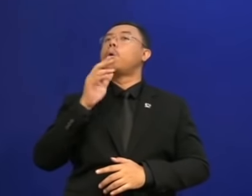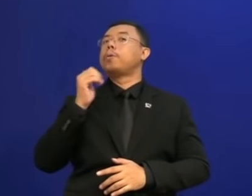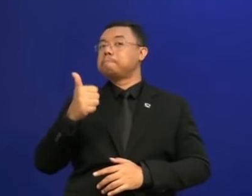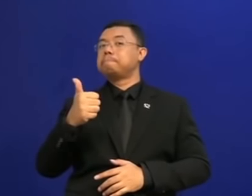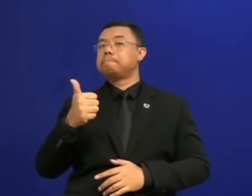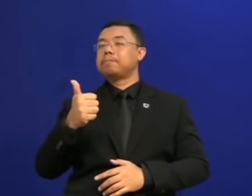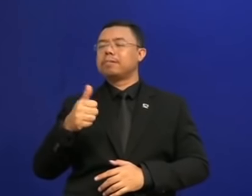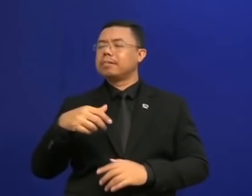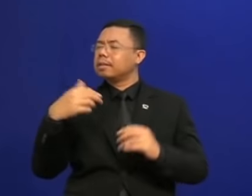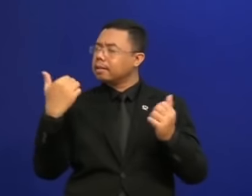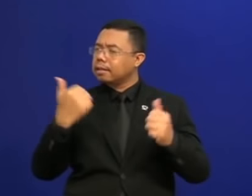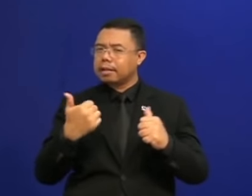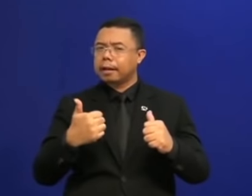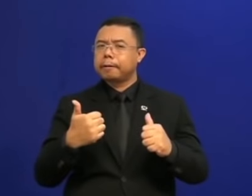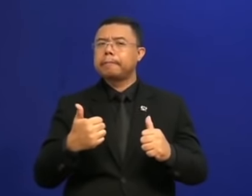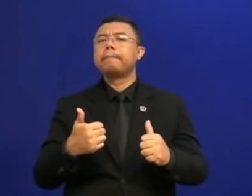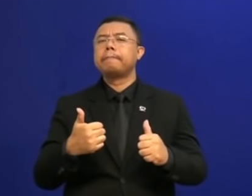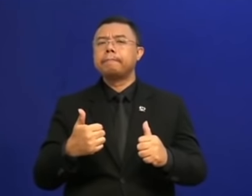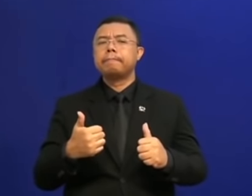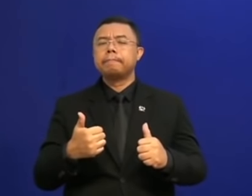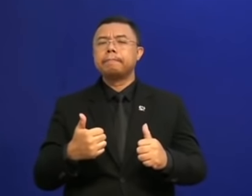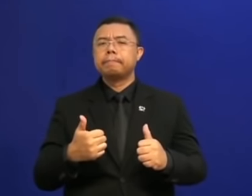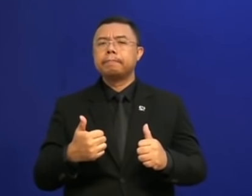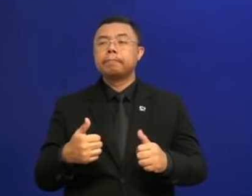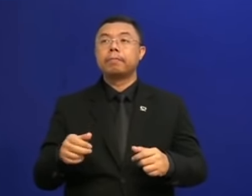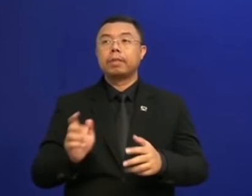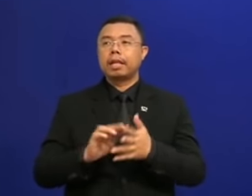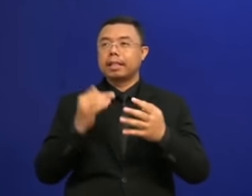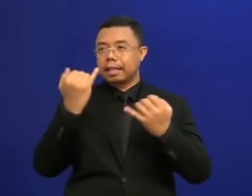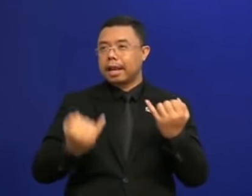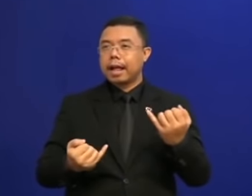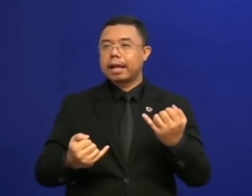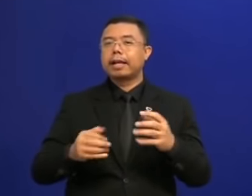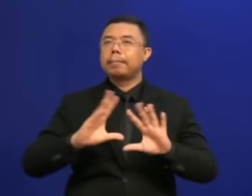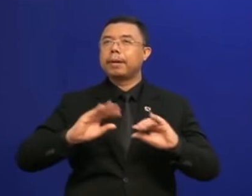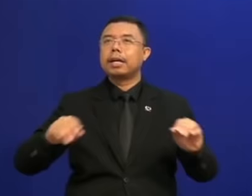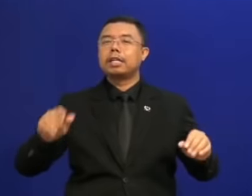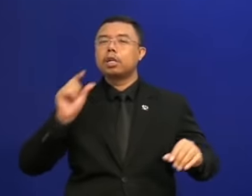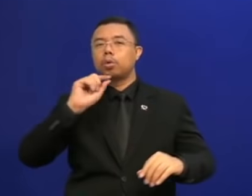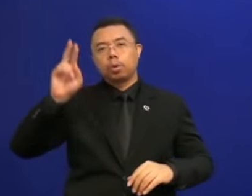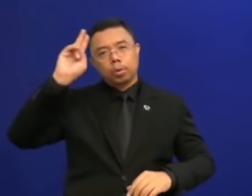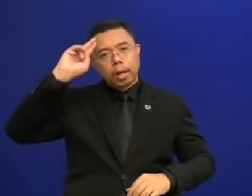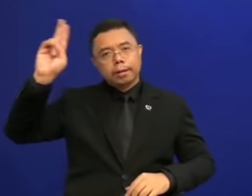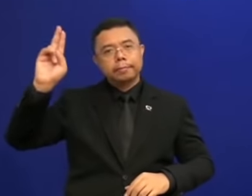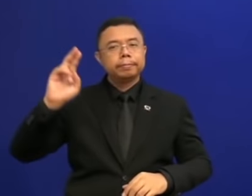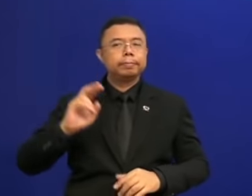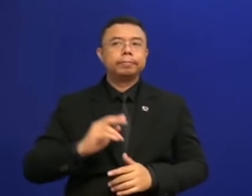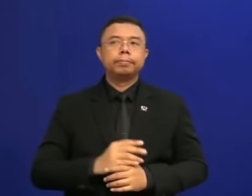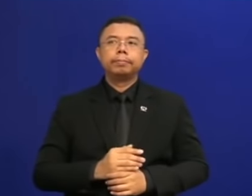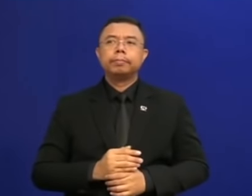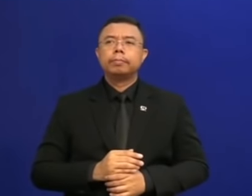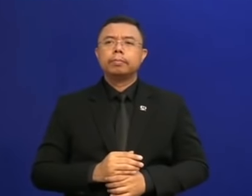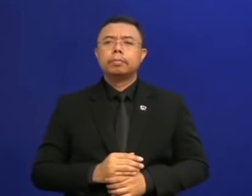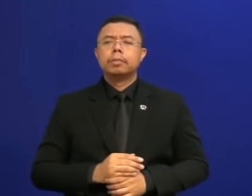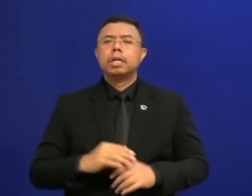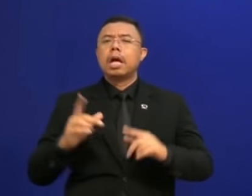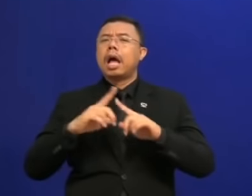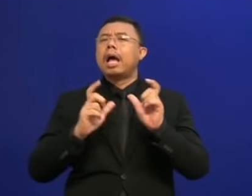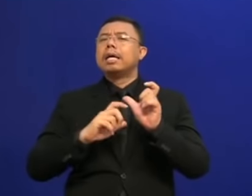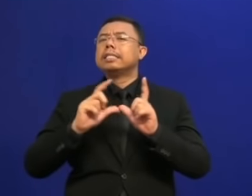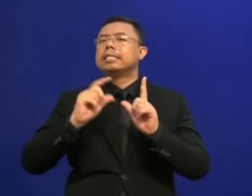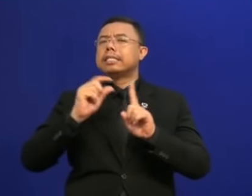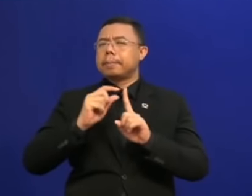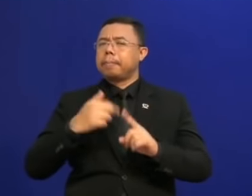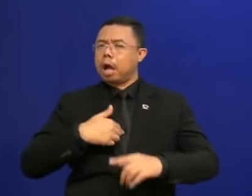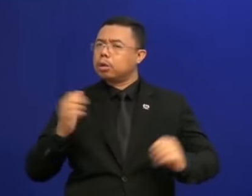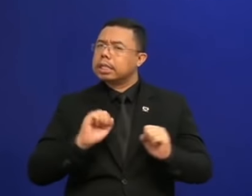Keren kan? Keren sekali. Ya. Lalu yang terakhir, berkarya bagi Tuhan. Asap, aku